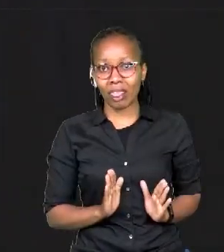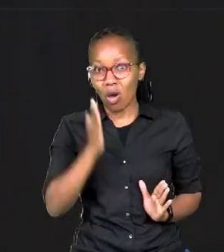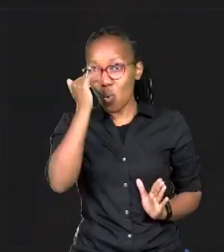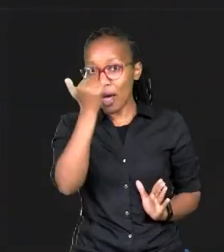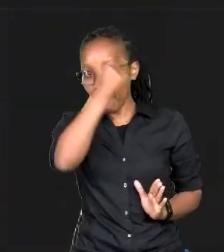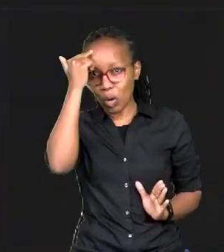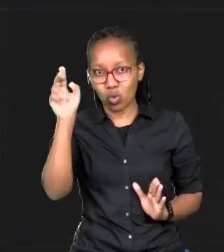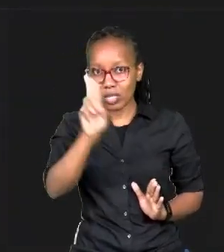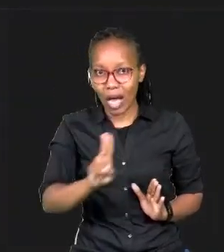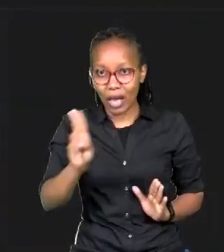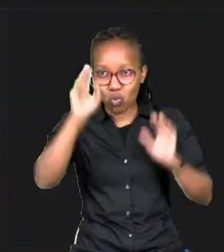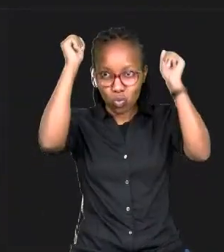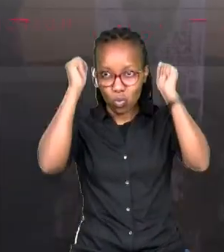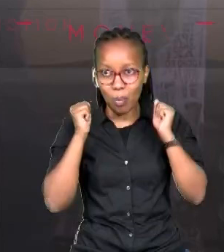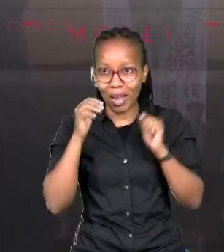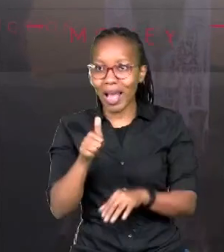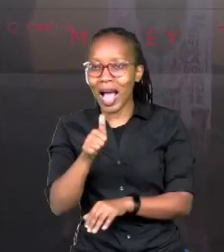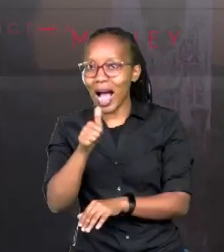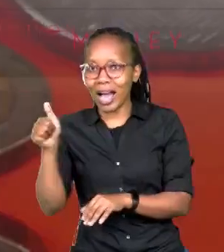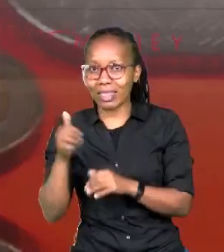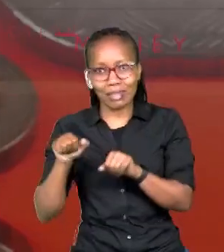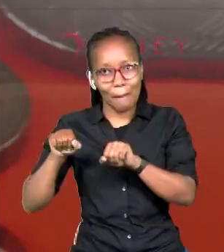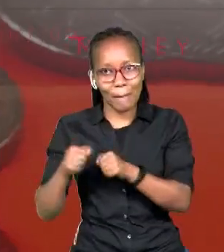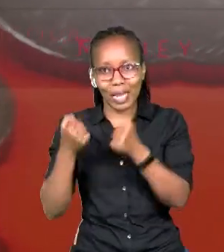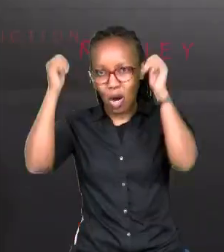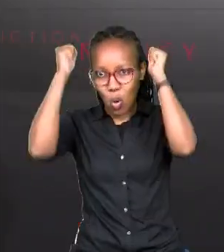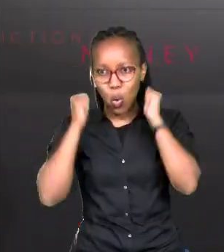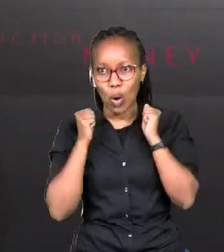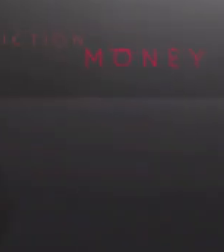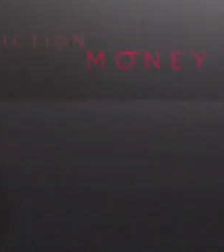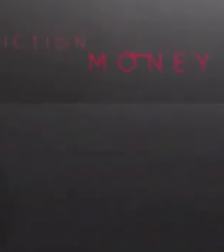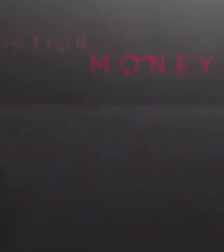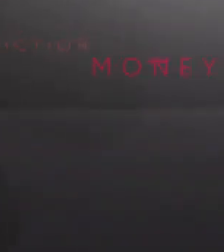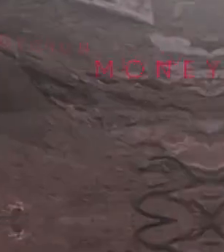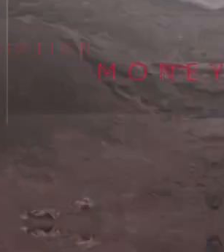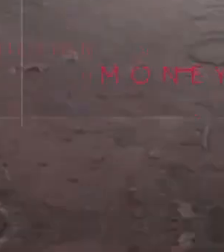natumia condom. Kumbe kuna watu wengine wanatoboa. This is the painful money.